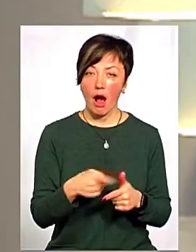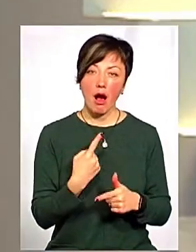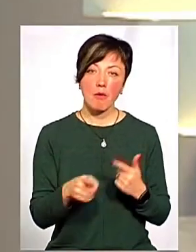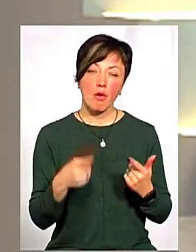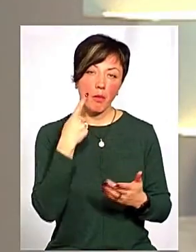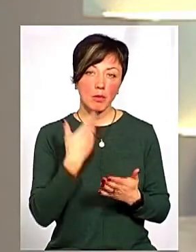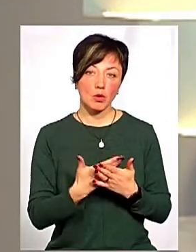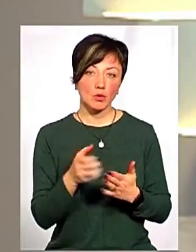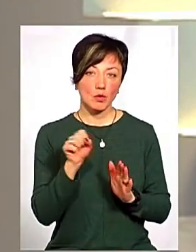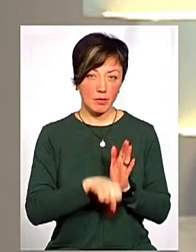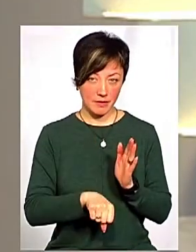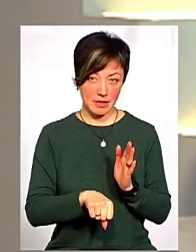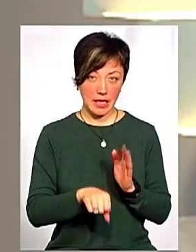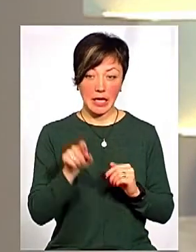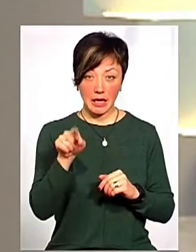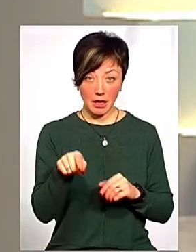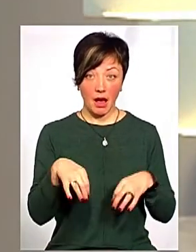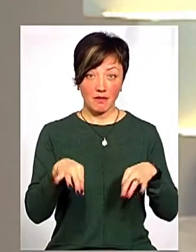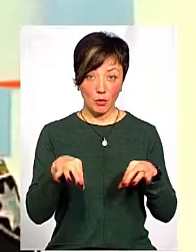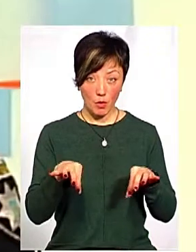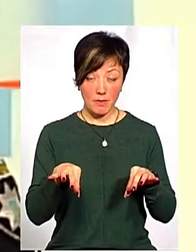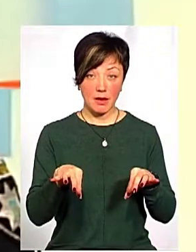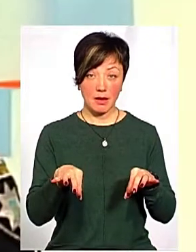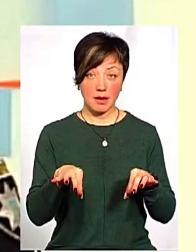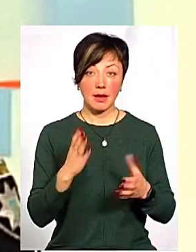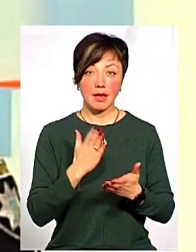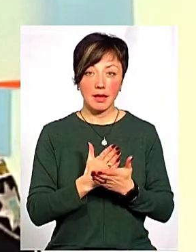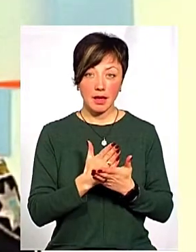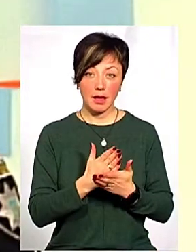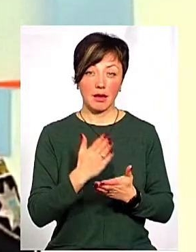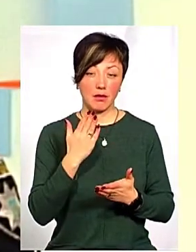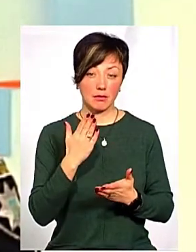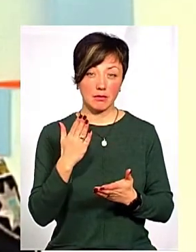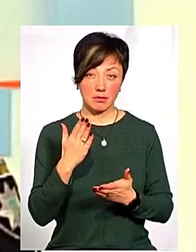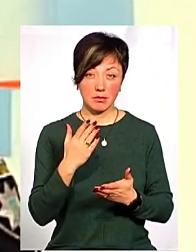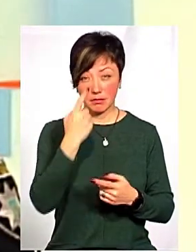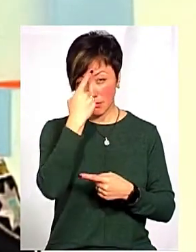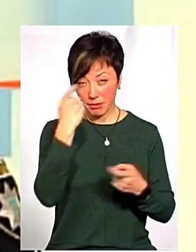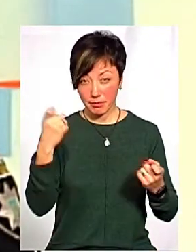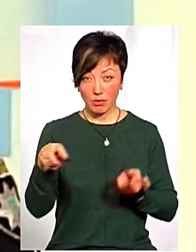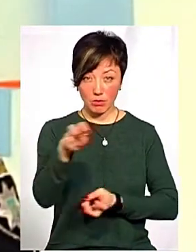або підозрюються у вбивстві. І їхній автомобіль є в орієнтуванні, і